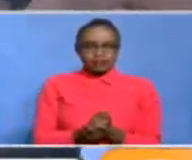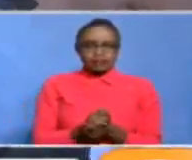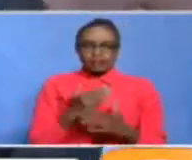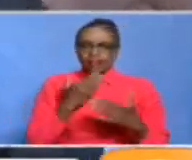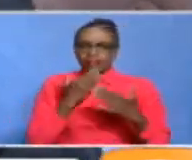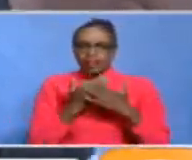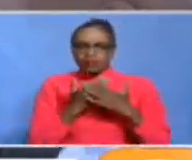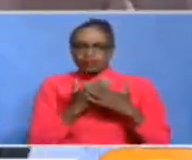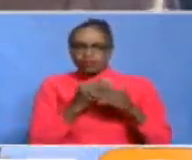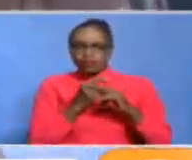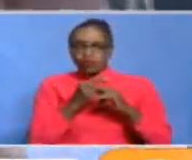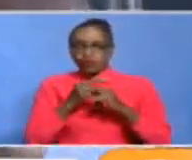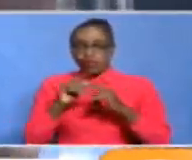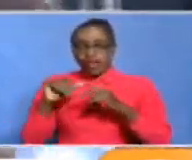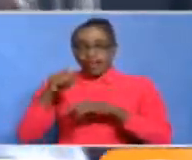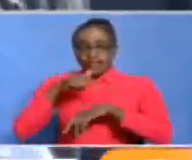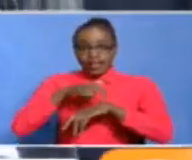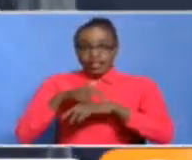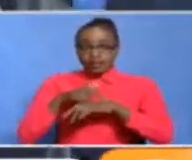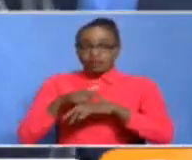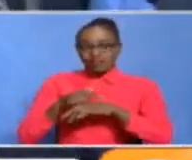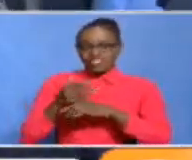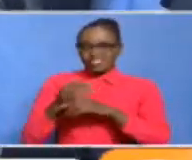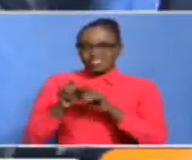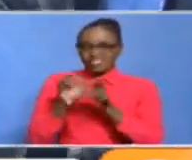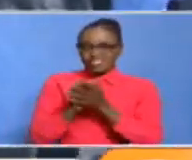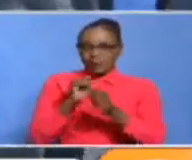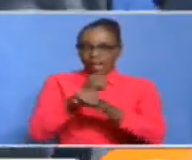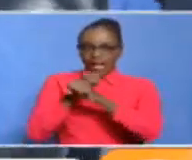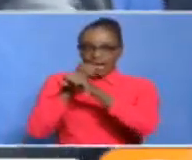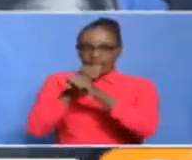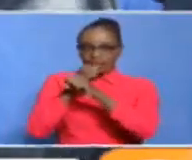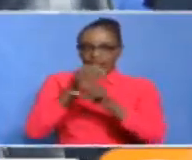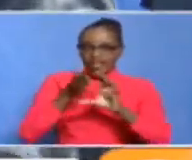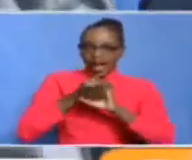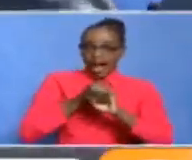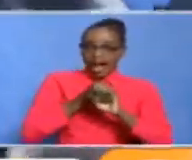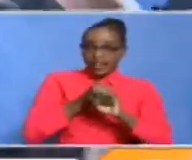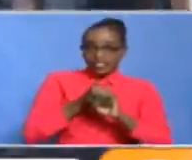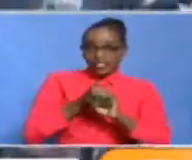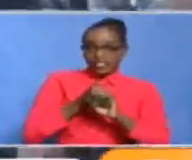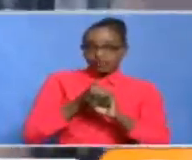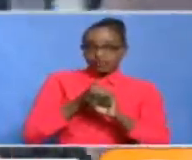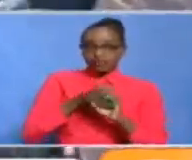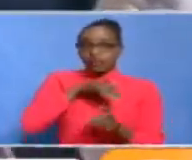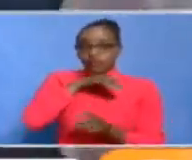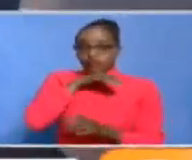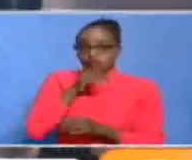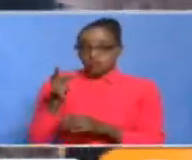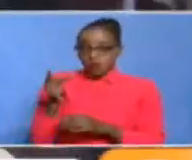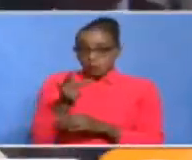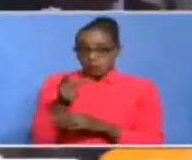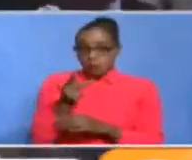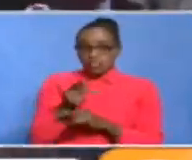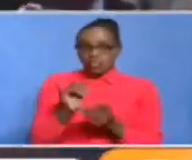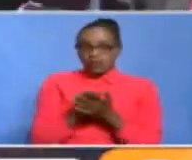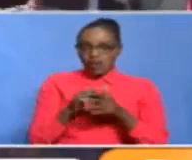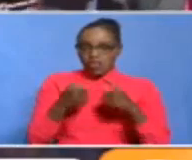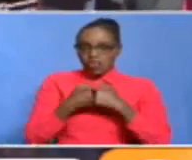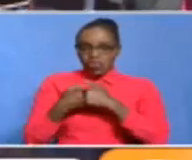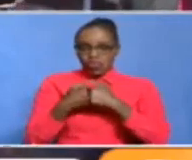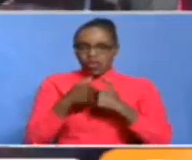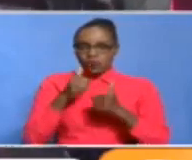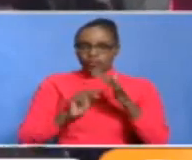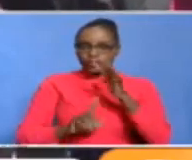Asante. Kwa mara nyingine akiutetea ushirikiano wake na kinara wa ODM Raila Odinga almaarufu the handshake, licha ya mikwaruzano